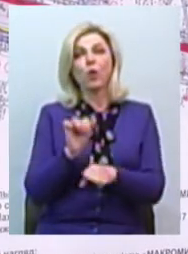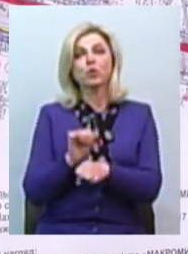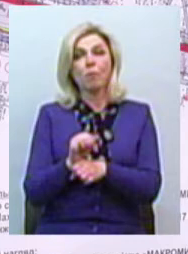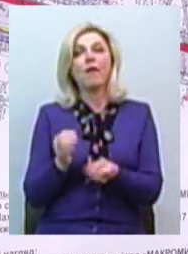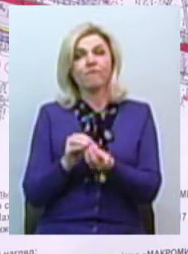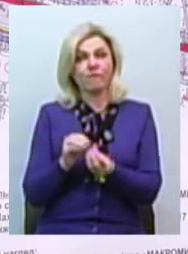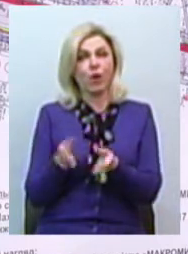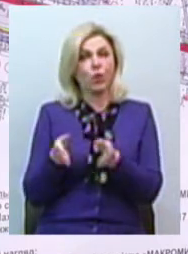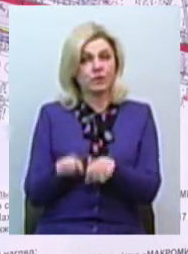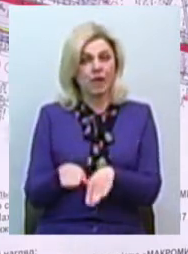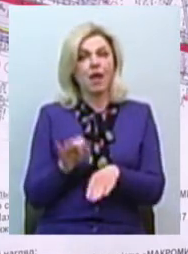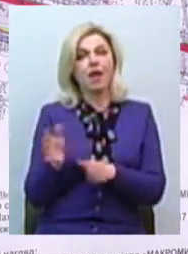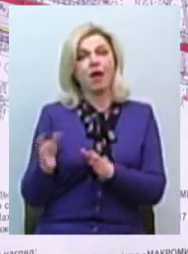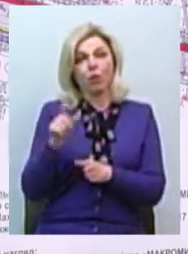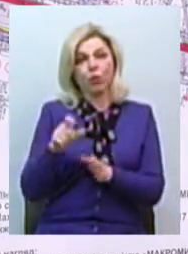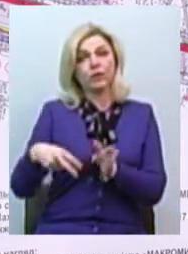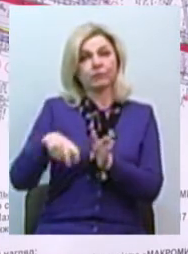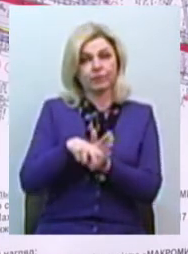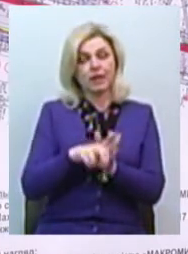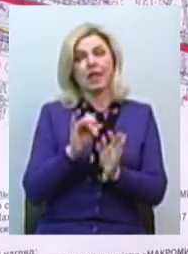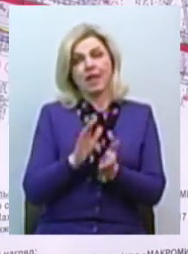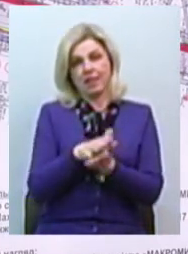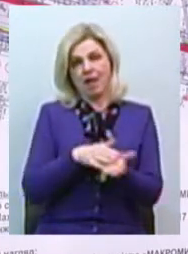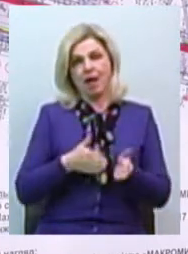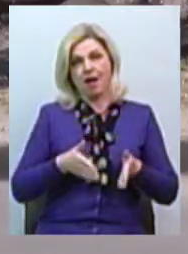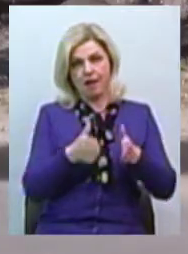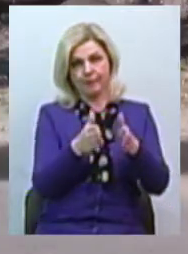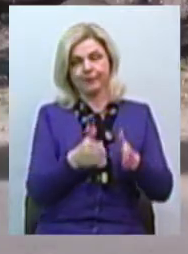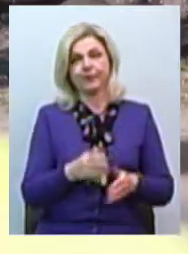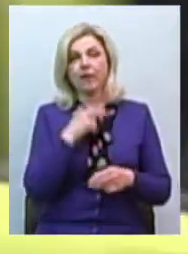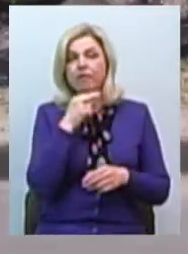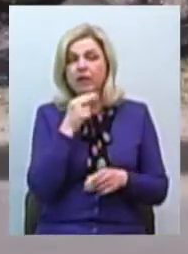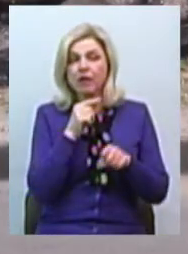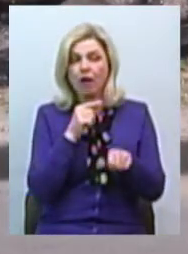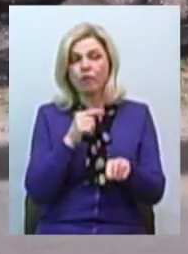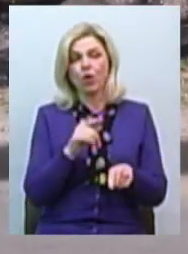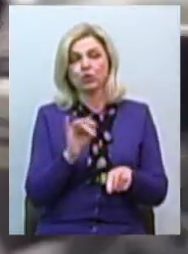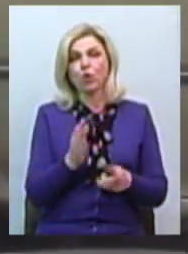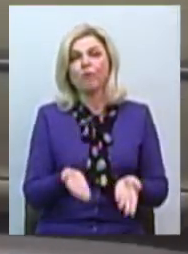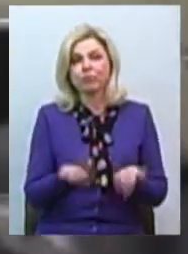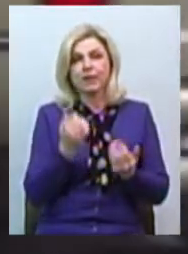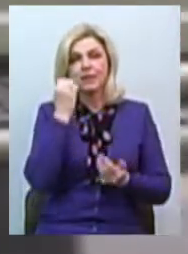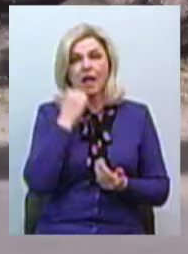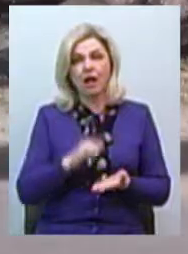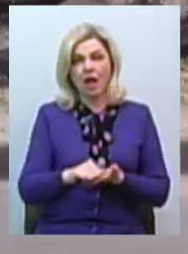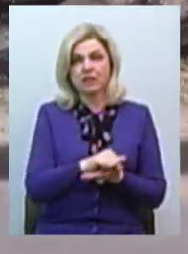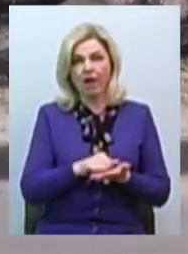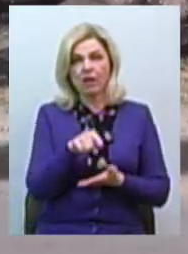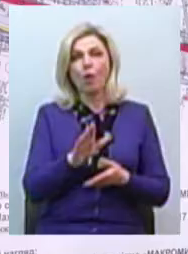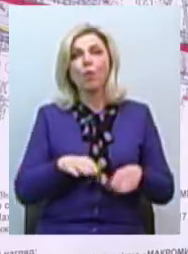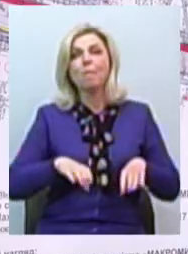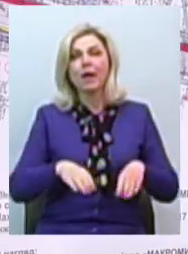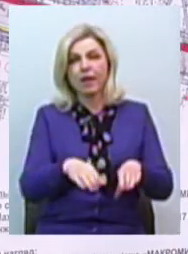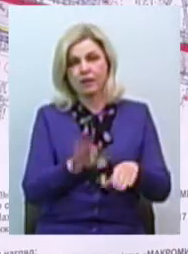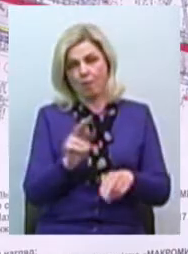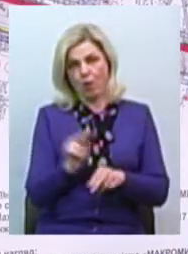на місці. Бере пасажирів, виходить і далі. Зверніть увагу, зривається старий асфальт. Замість нього буде плитка,